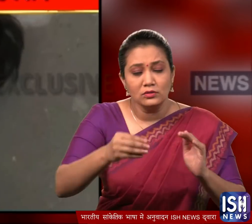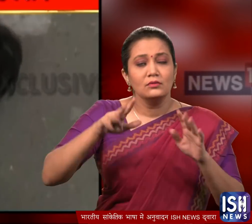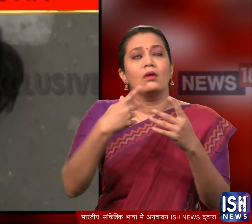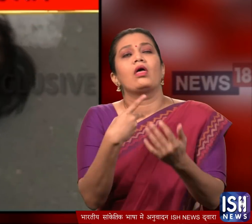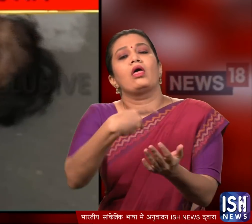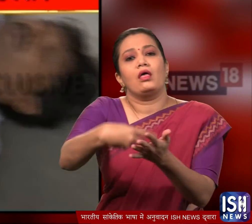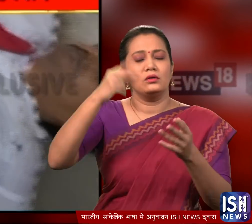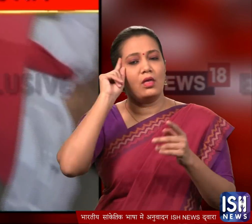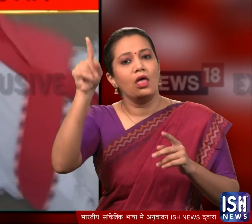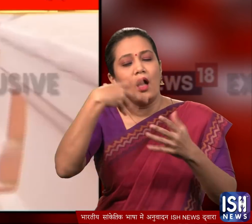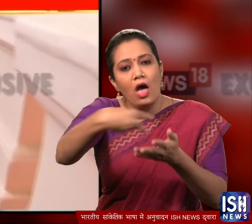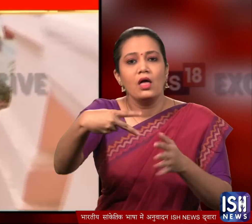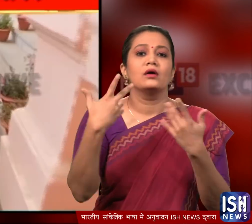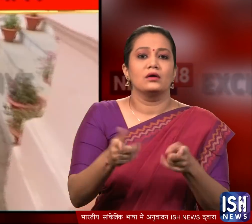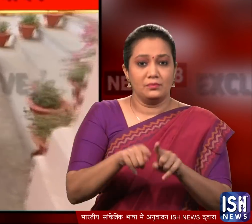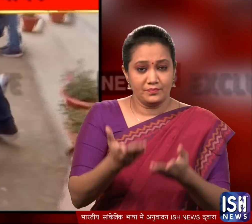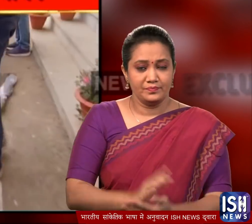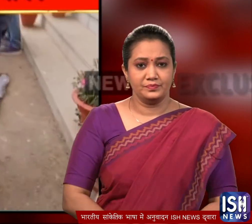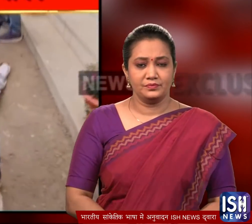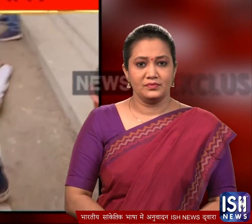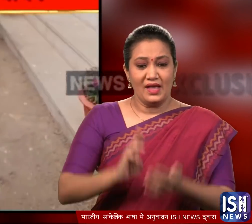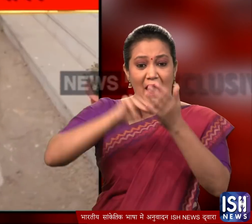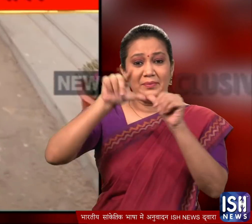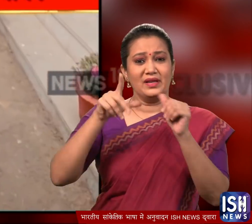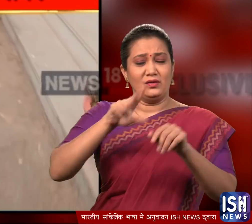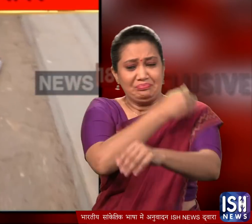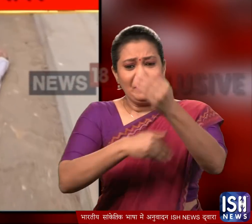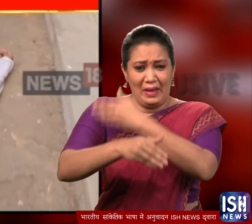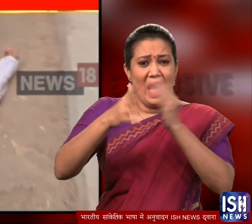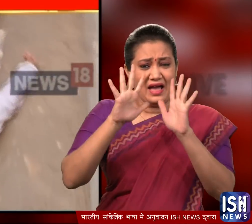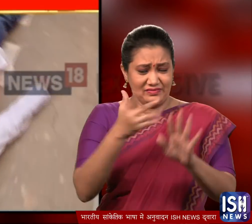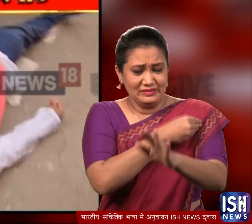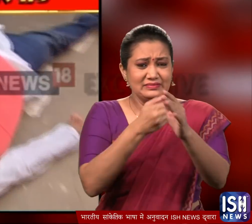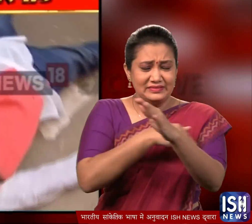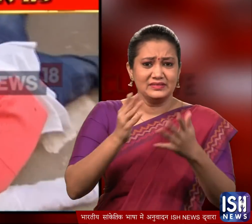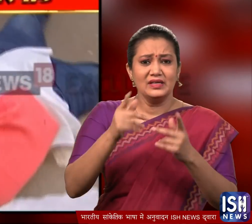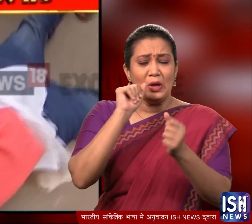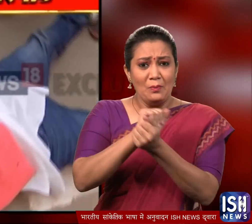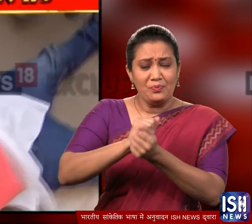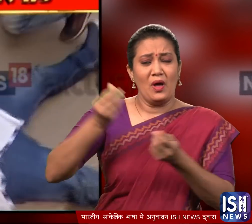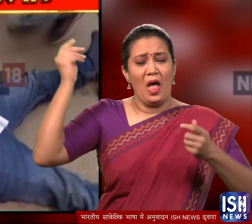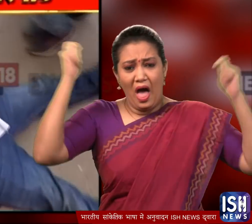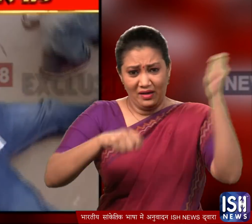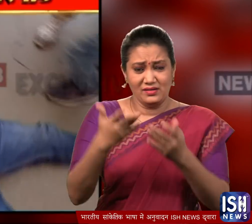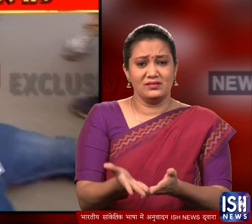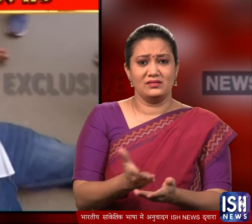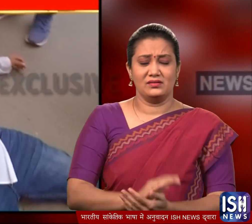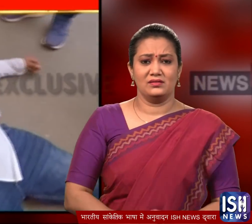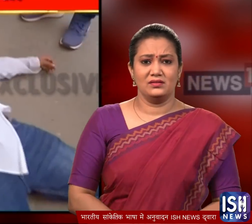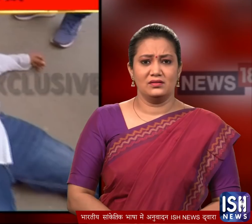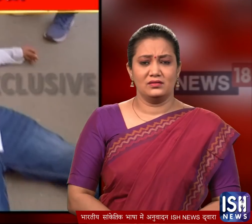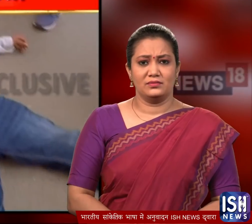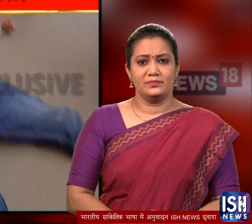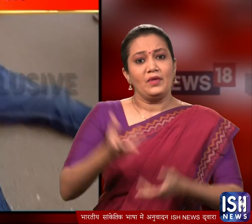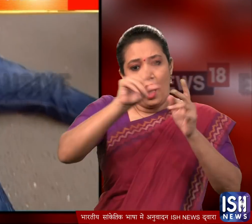बाहर बेहोश हालत में जमीन पर गिरे दिखे। विधायक हैं जिनको चोट लगी है और अभी ये बाहर पुलिस इनको लाकर यहाँ पर फेंक